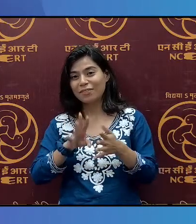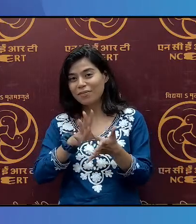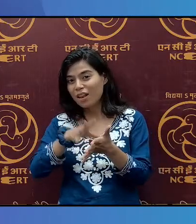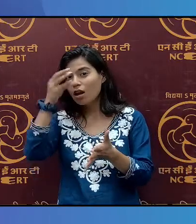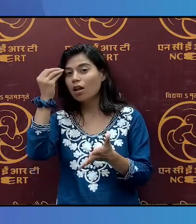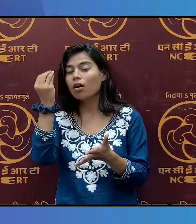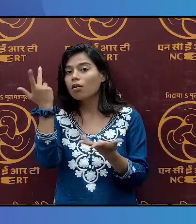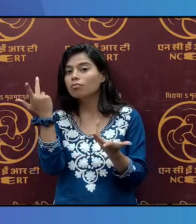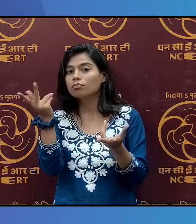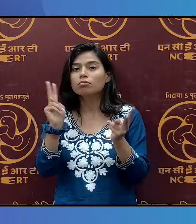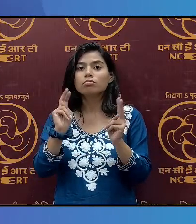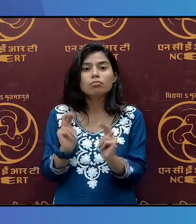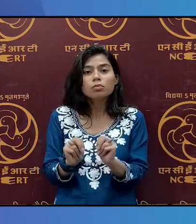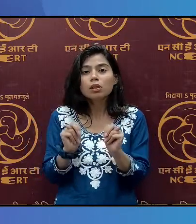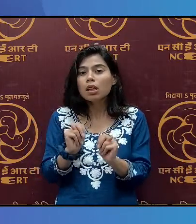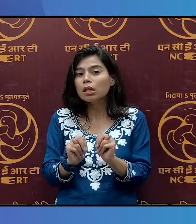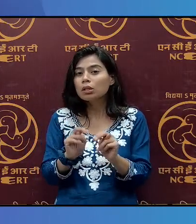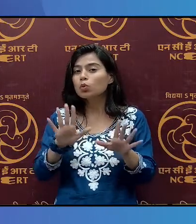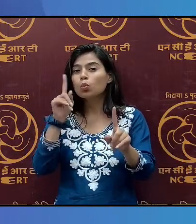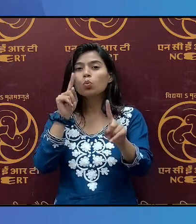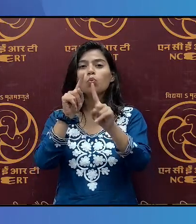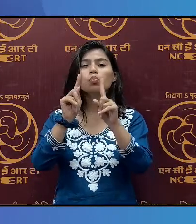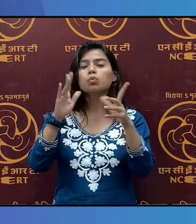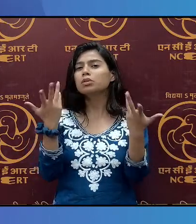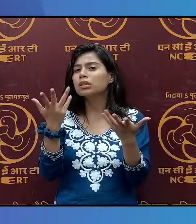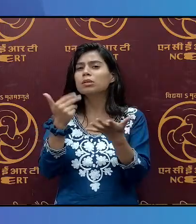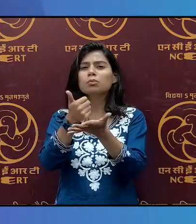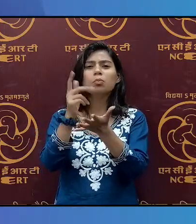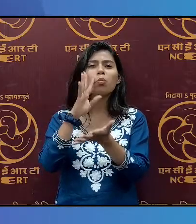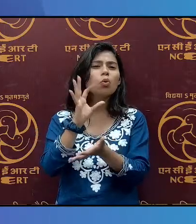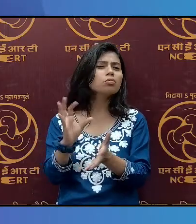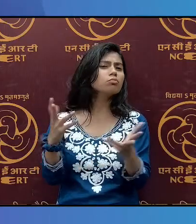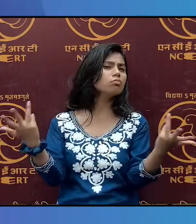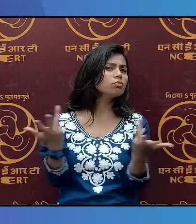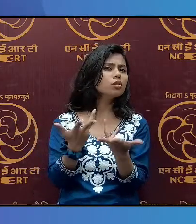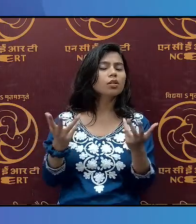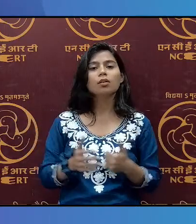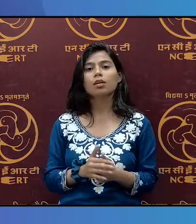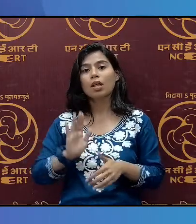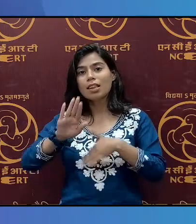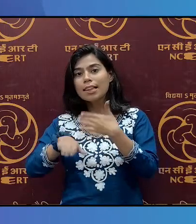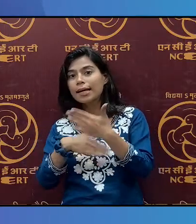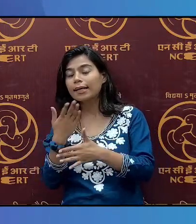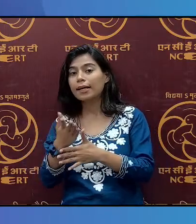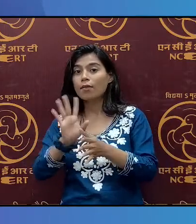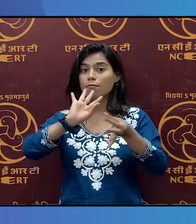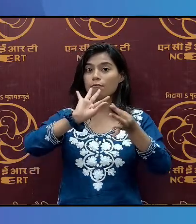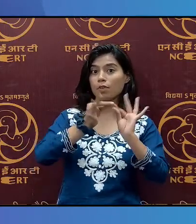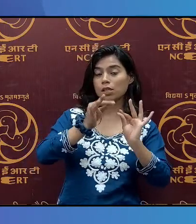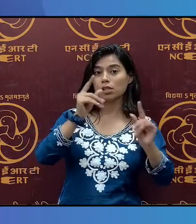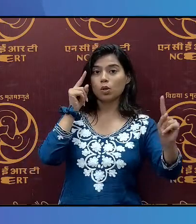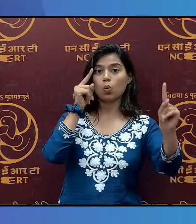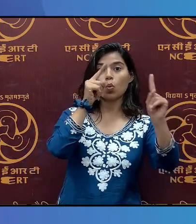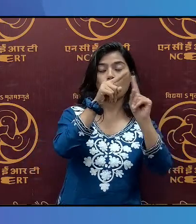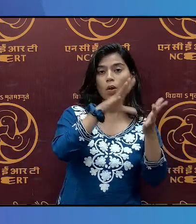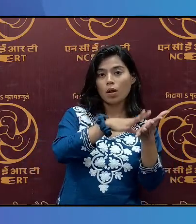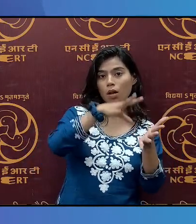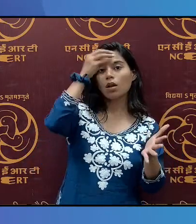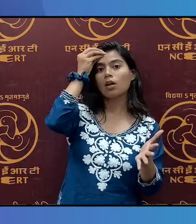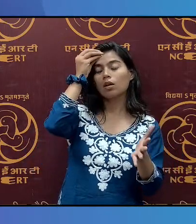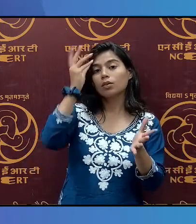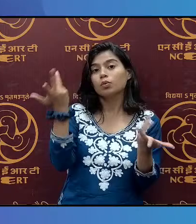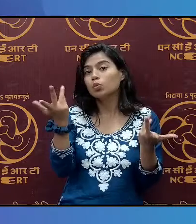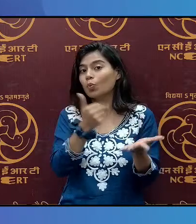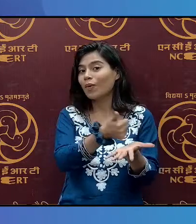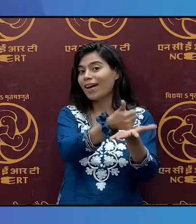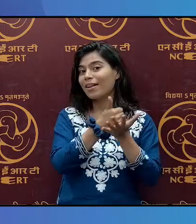भूमिका. We'll next move on with this question, why does fixing the goals of learning become essential?